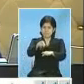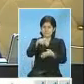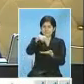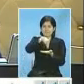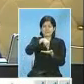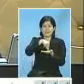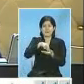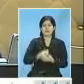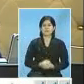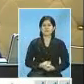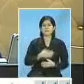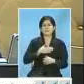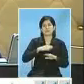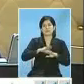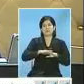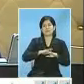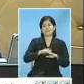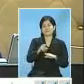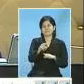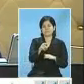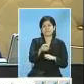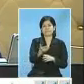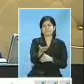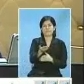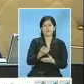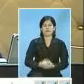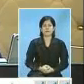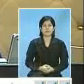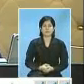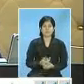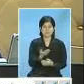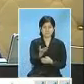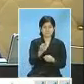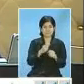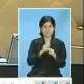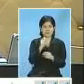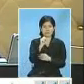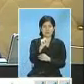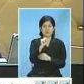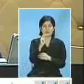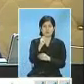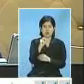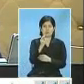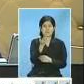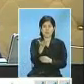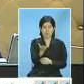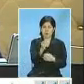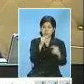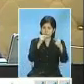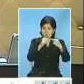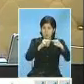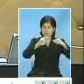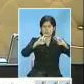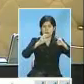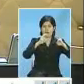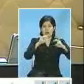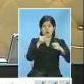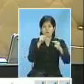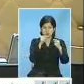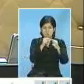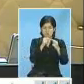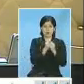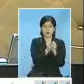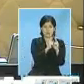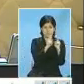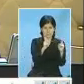ที่ตักเตือนพอดีนะคราวนี้ท่านสุนัยขอความกรุณาเอาเข้าประเด็นเรานะครับเพราะท่านสุดท้ายแล้วเดี๋ยวกรรมการ